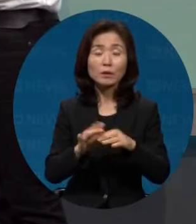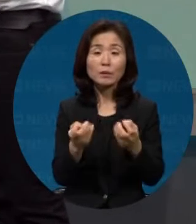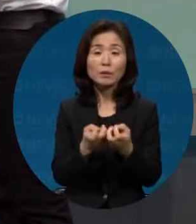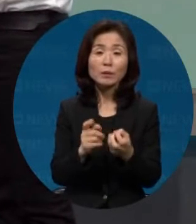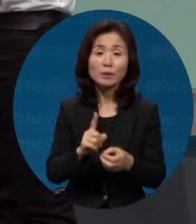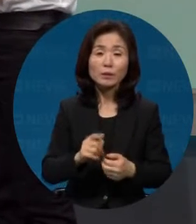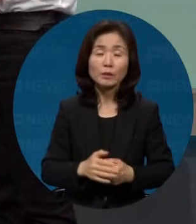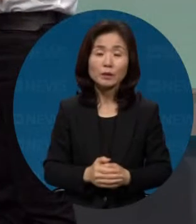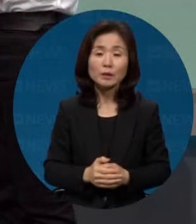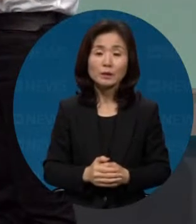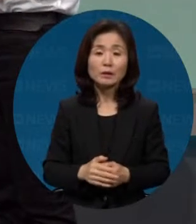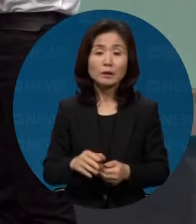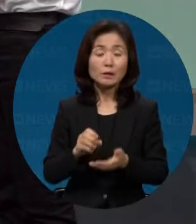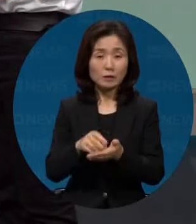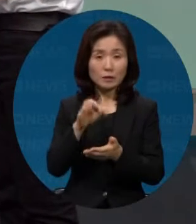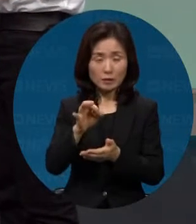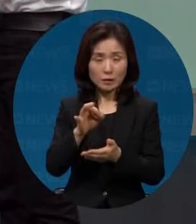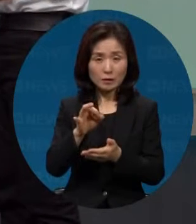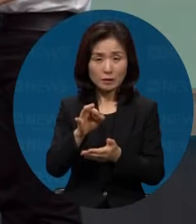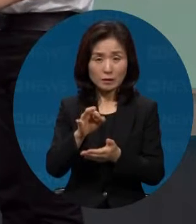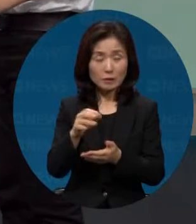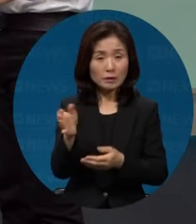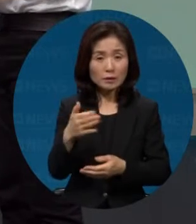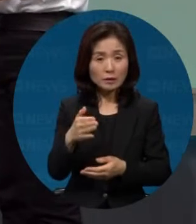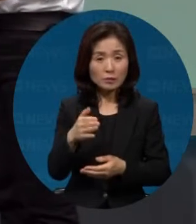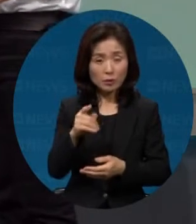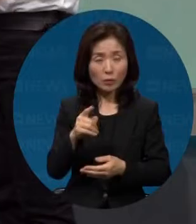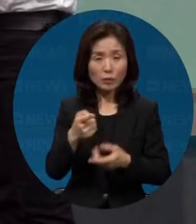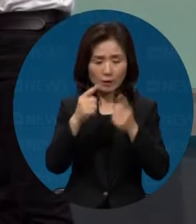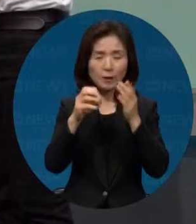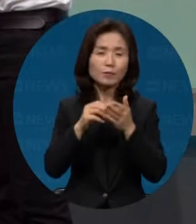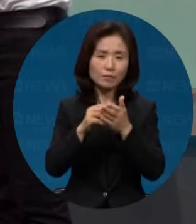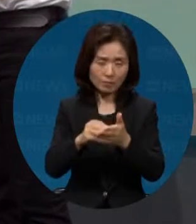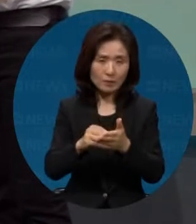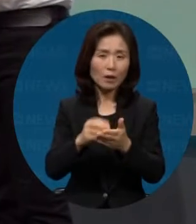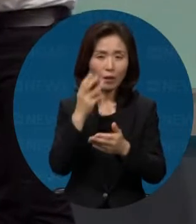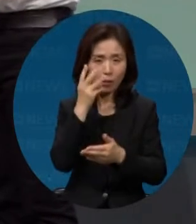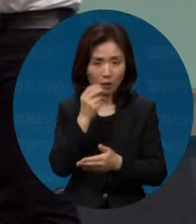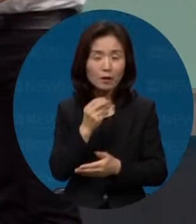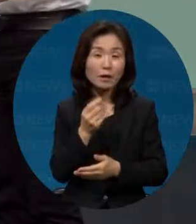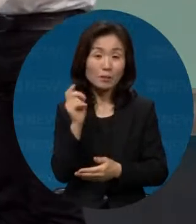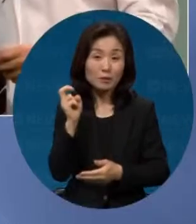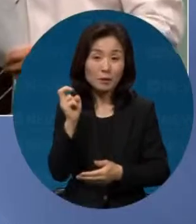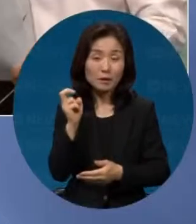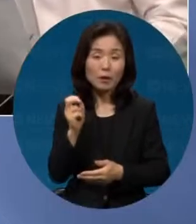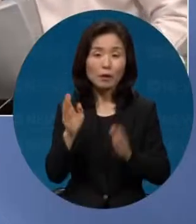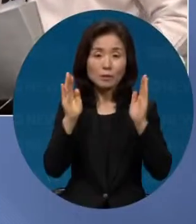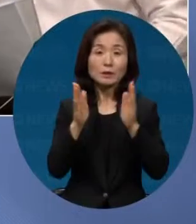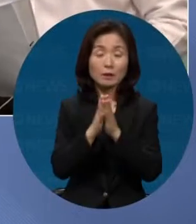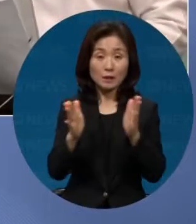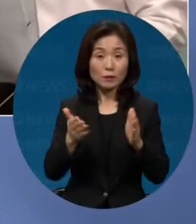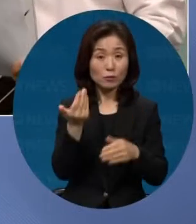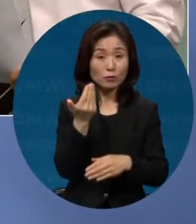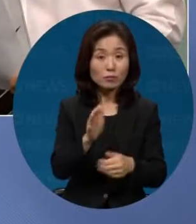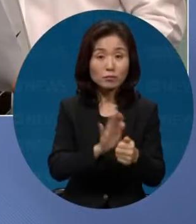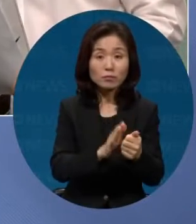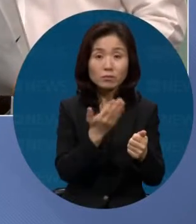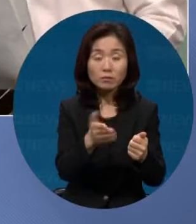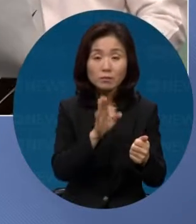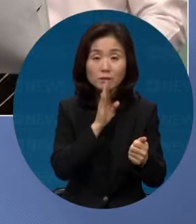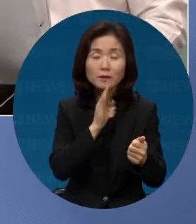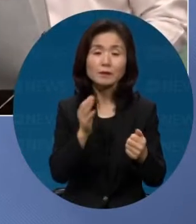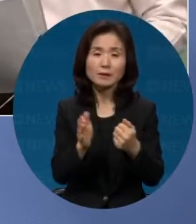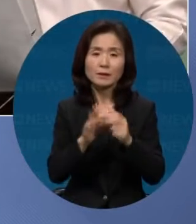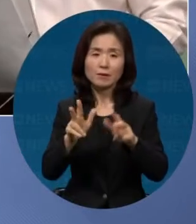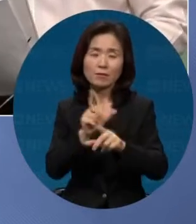이 부상 등록금 사실 이걸로 대학의 진입장벽이 상당히 좀 낮아질 걸로 예상이 되는데요 이렇게 공부를 시작하게 해 줬으니까 더 지원을